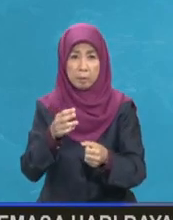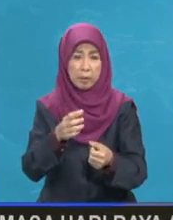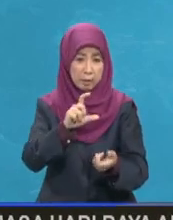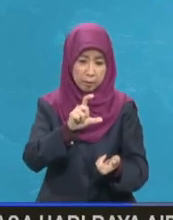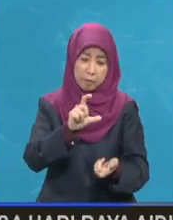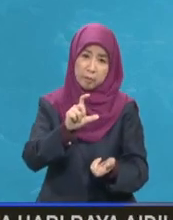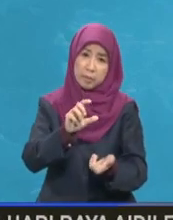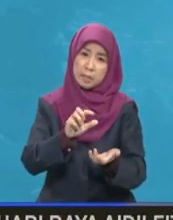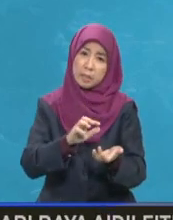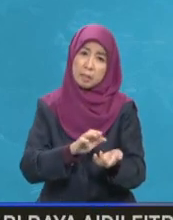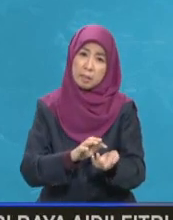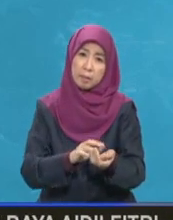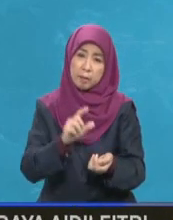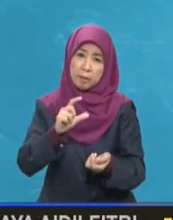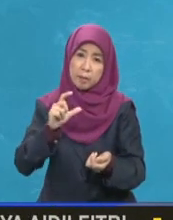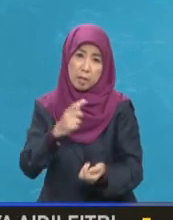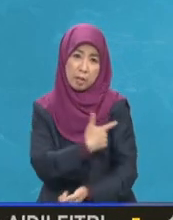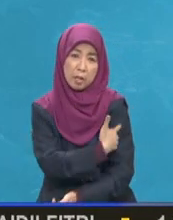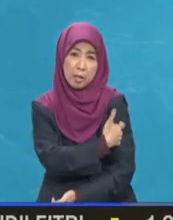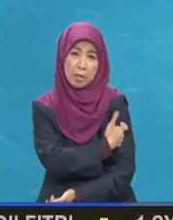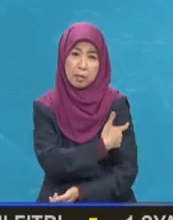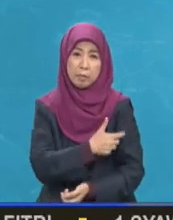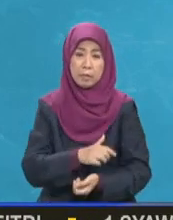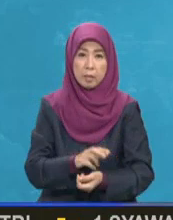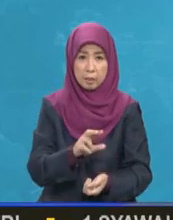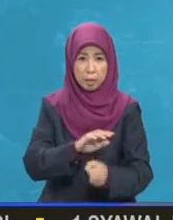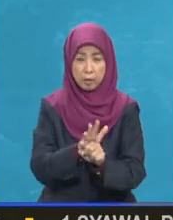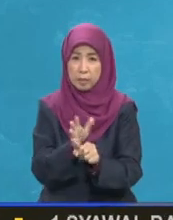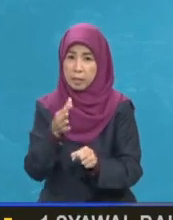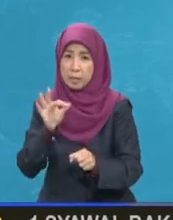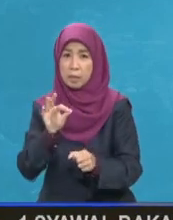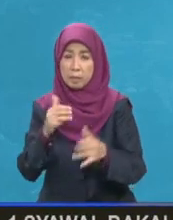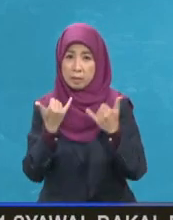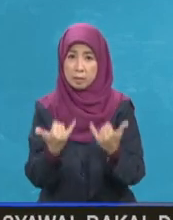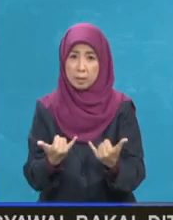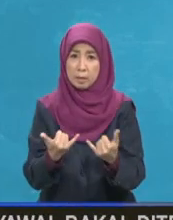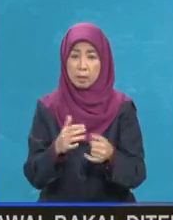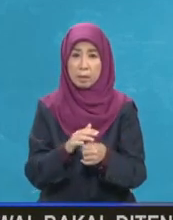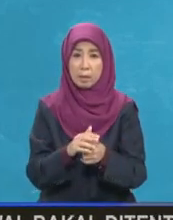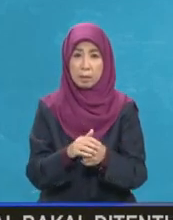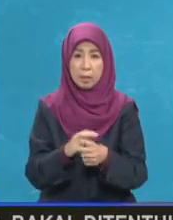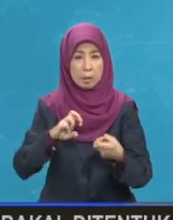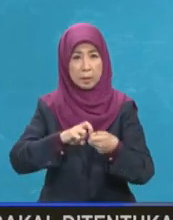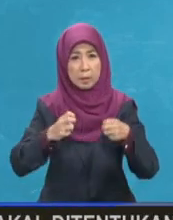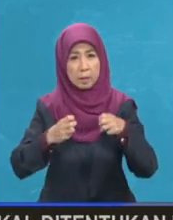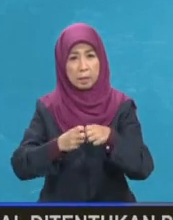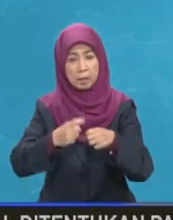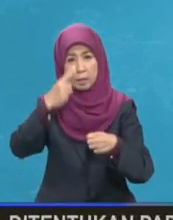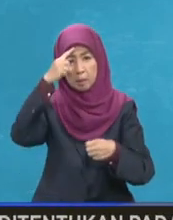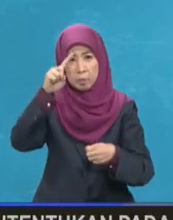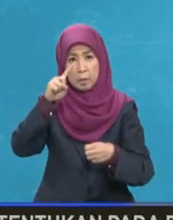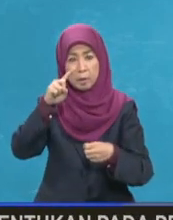aplikasi Blur hours sebagai program vaksinasi kebangsaan copy lain pada masa ini masalah itu telah menyebabkan